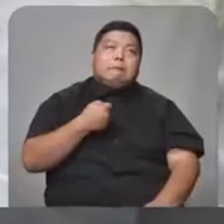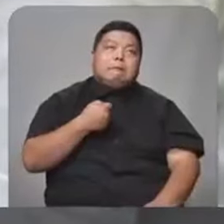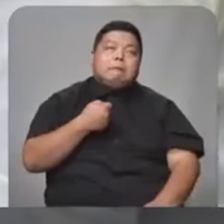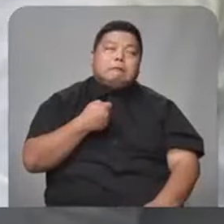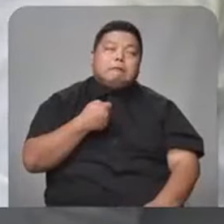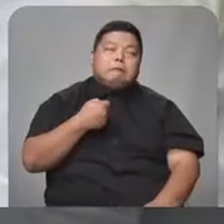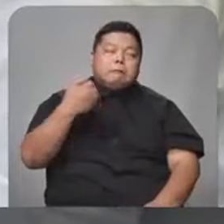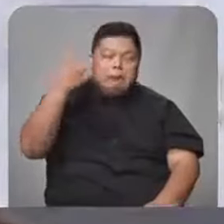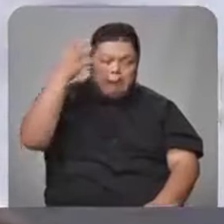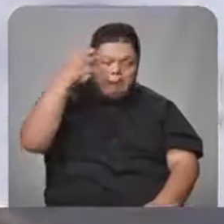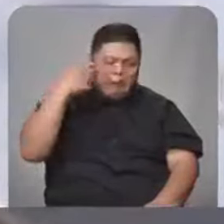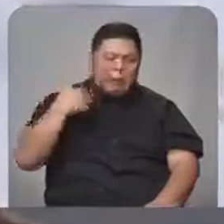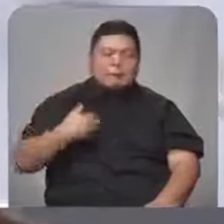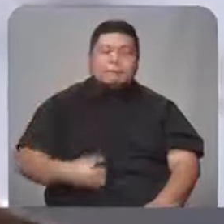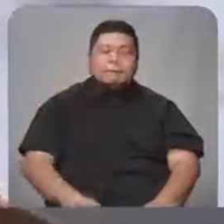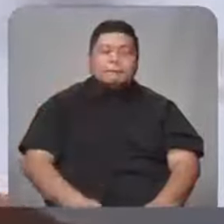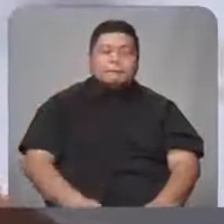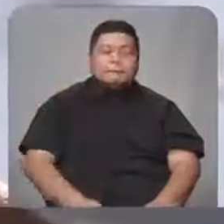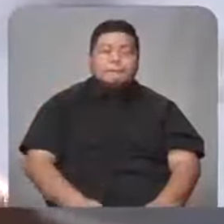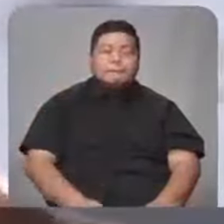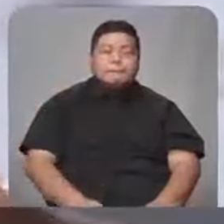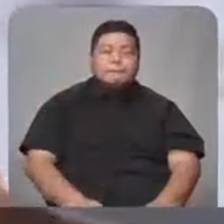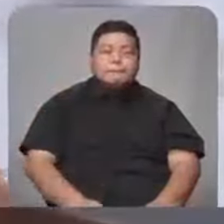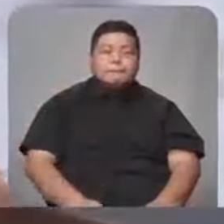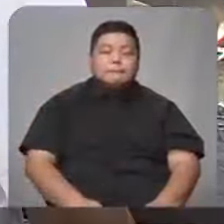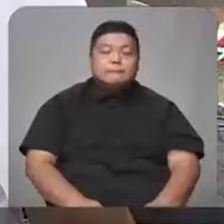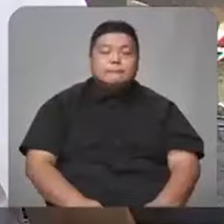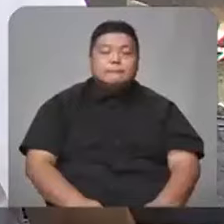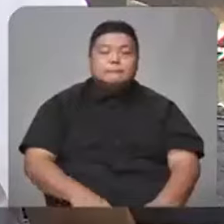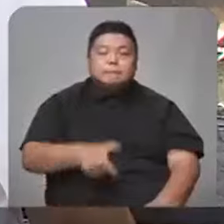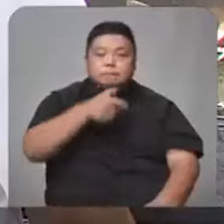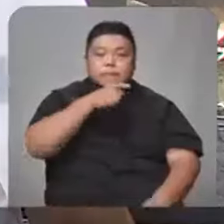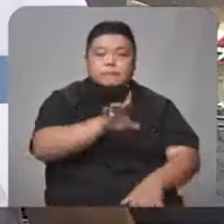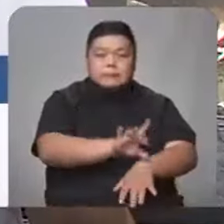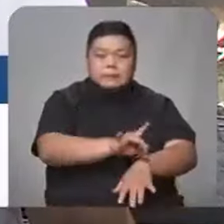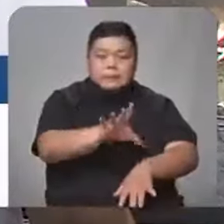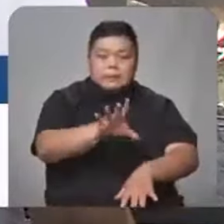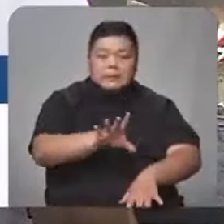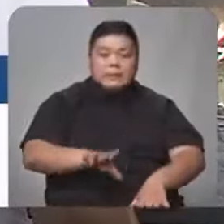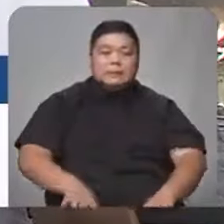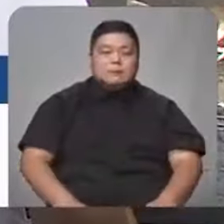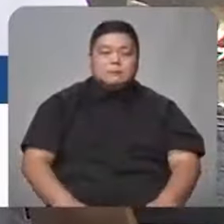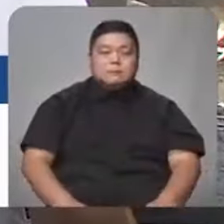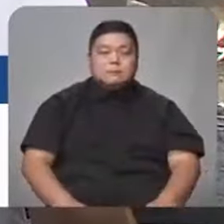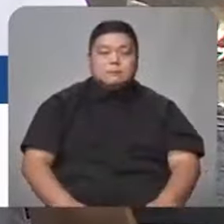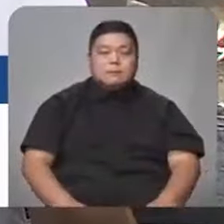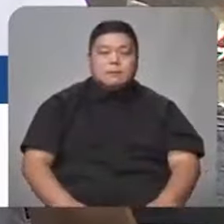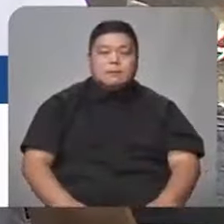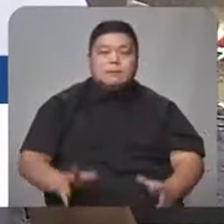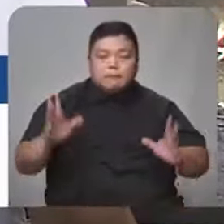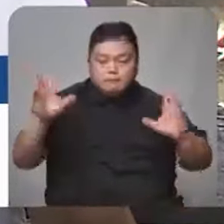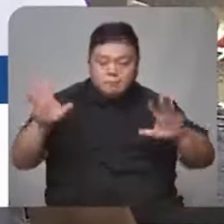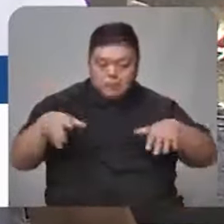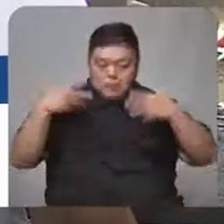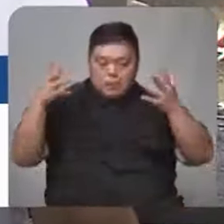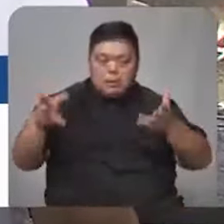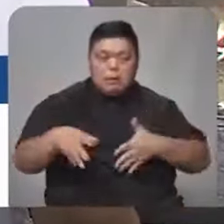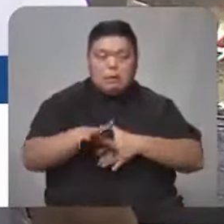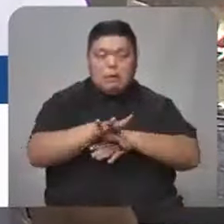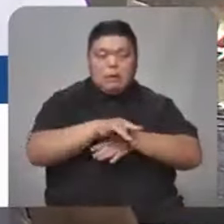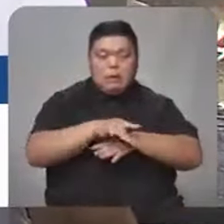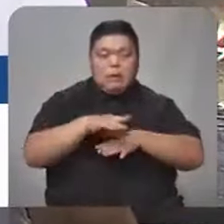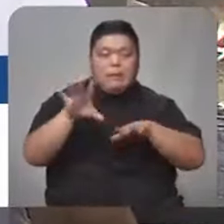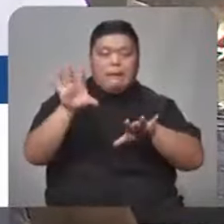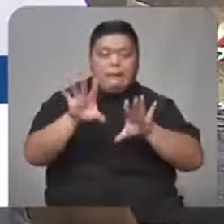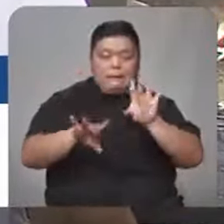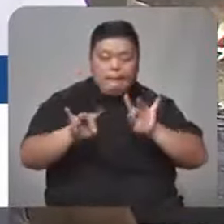선풍기로 열기를 시켜봅니다 습도가 아직도 엄청 높아가지고 빨리 습도가 이제 그 무슨 뭐